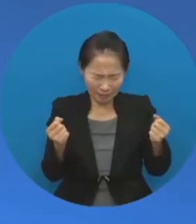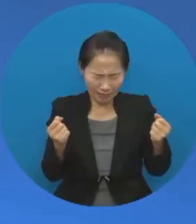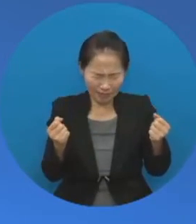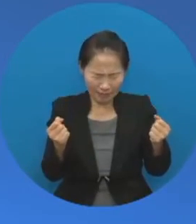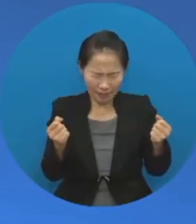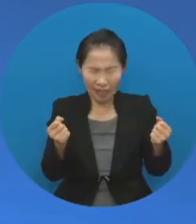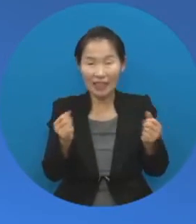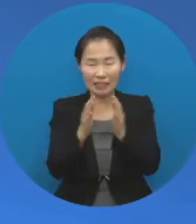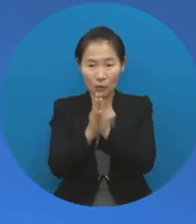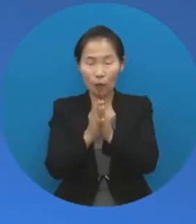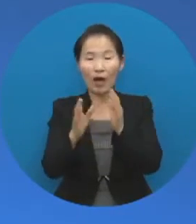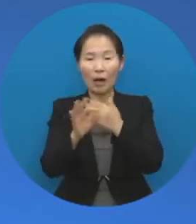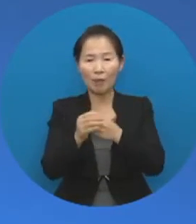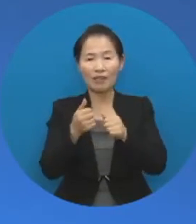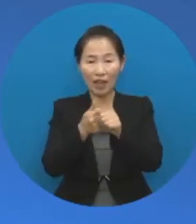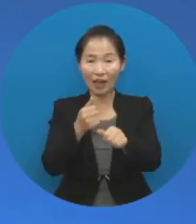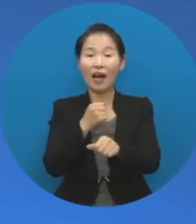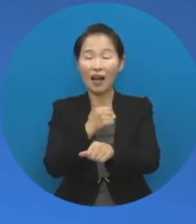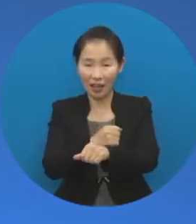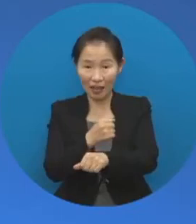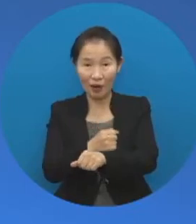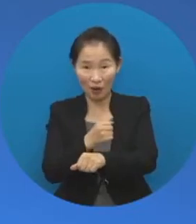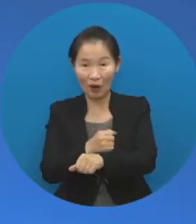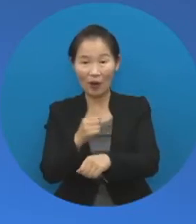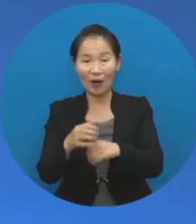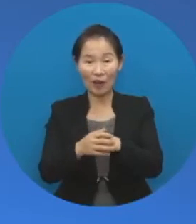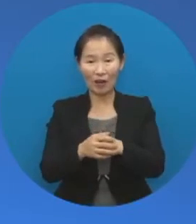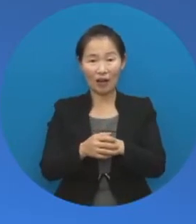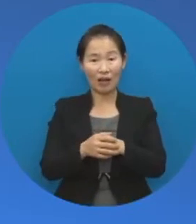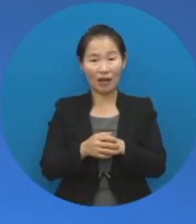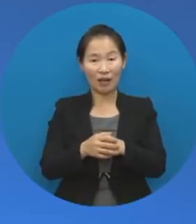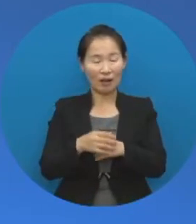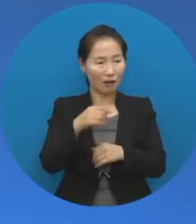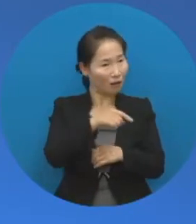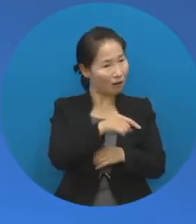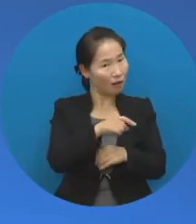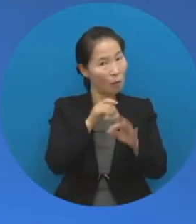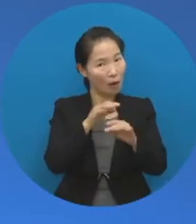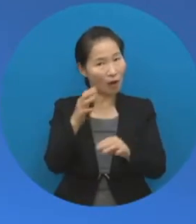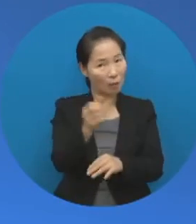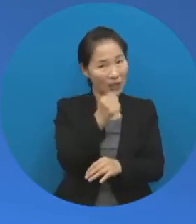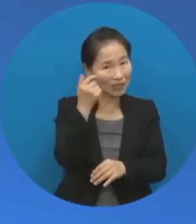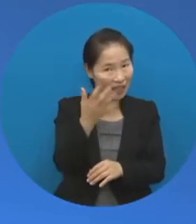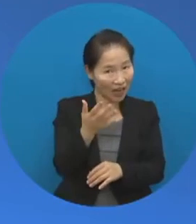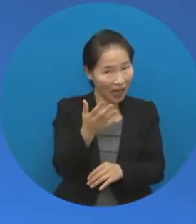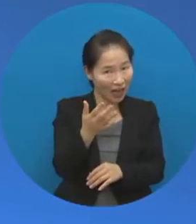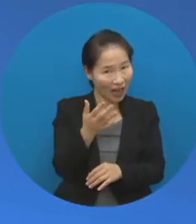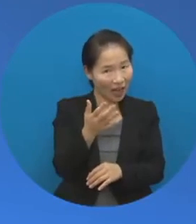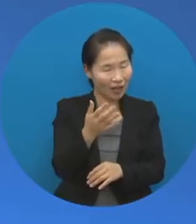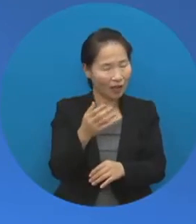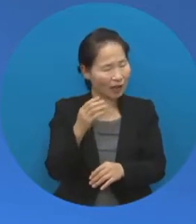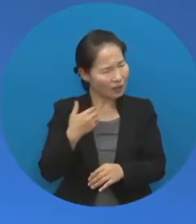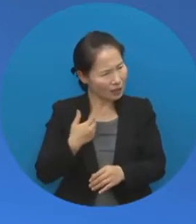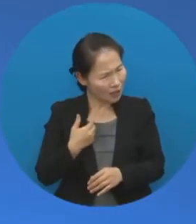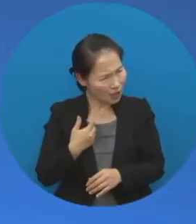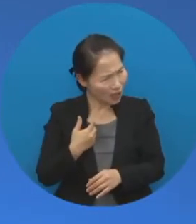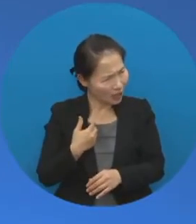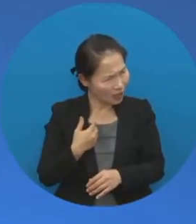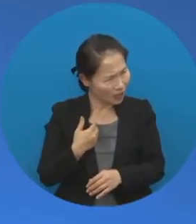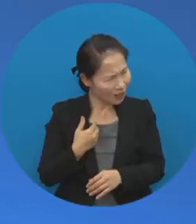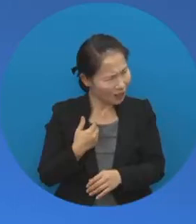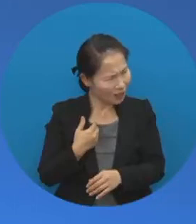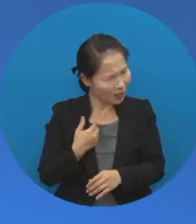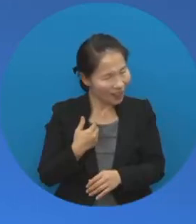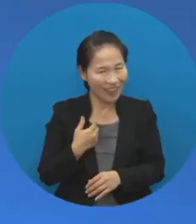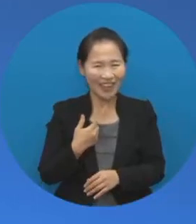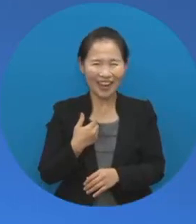따라해요. 그러면서 막 그래서 어느 날 막 따라하는데 이게 방언 받았나 보다 막 이랬는데 보니까 자세히 들어보니까 스트로베리